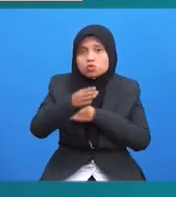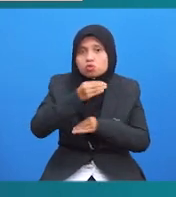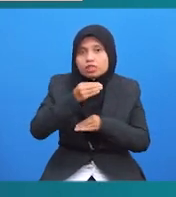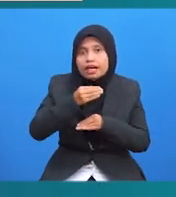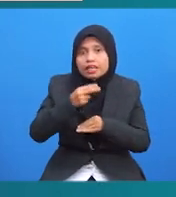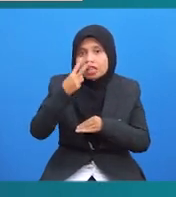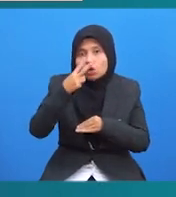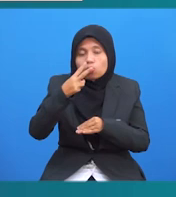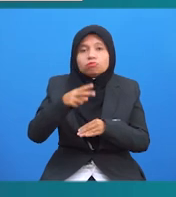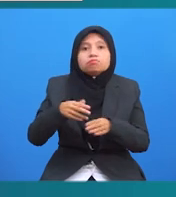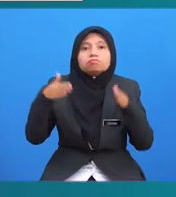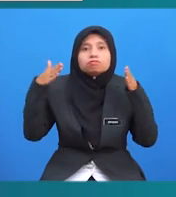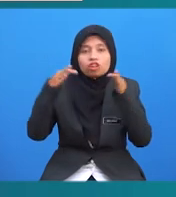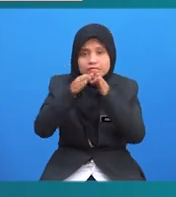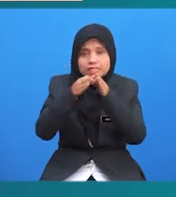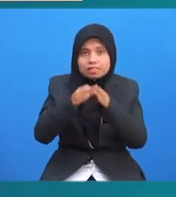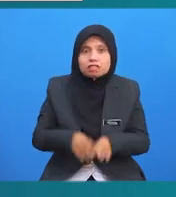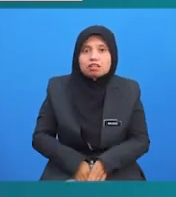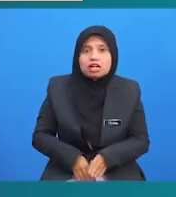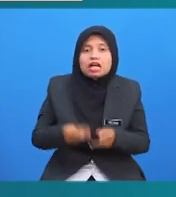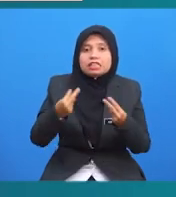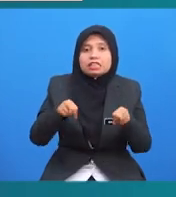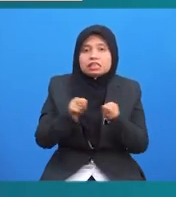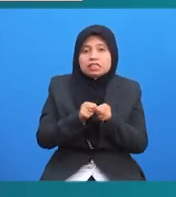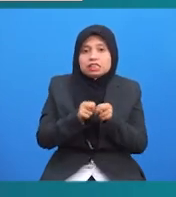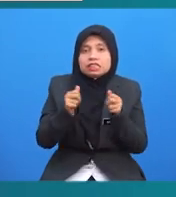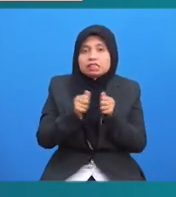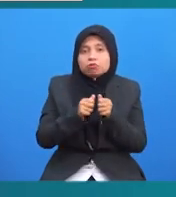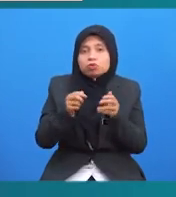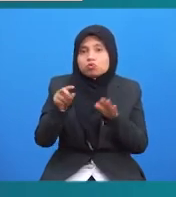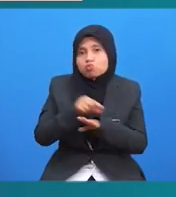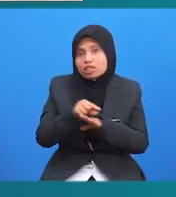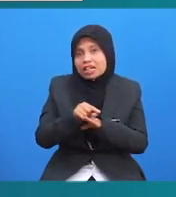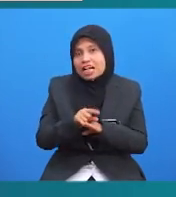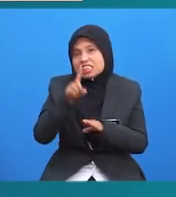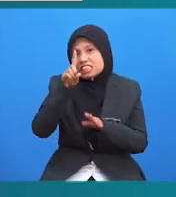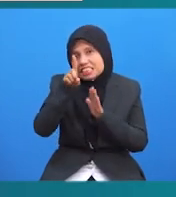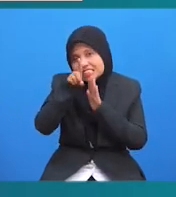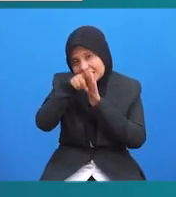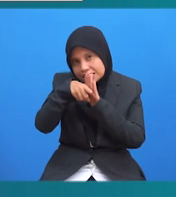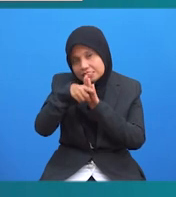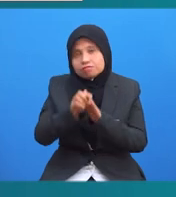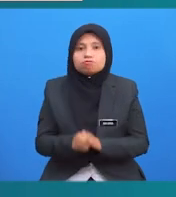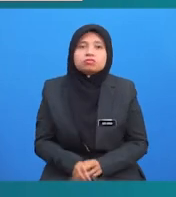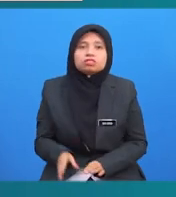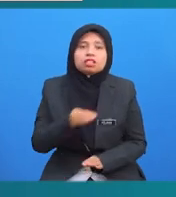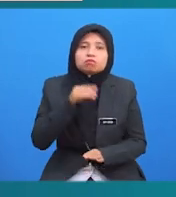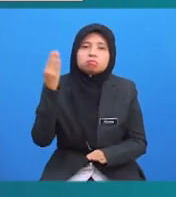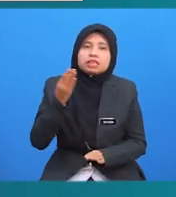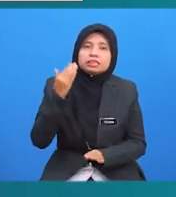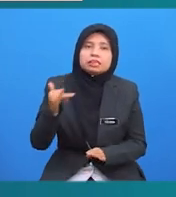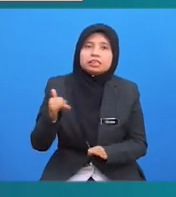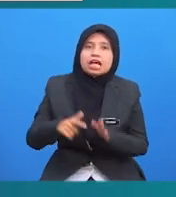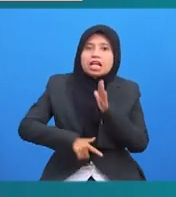sensor. Nilai shutter speed dikira dengan menggunakan sesaat ataupun second dan